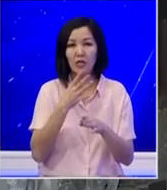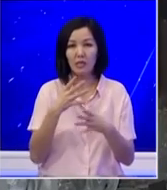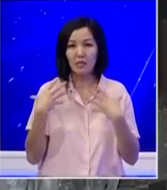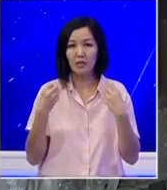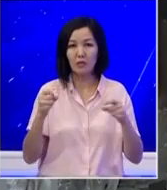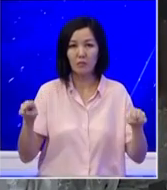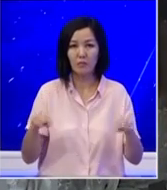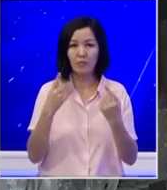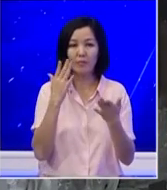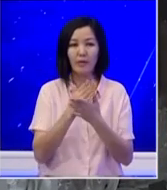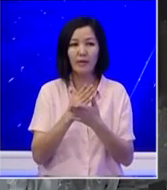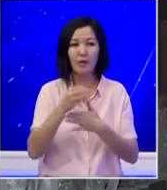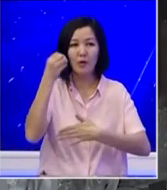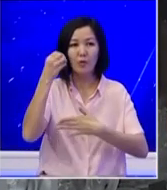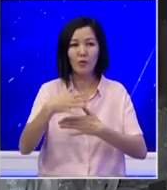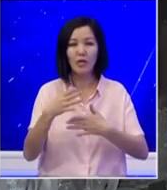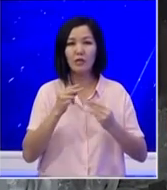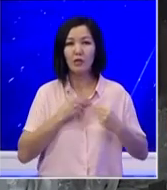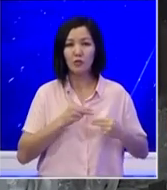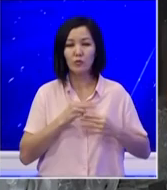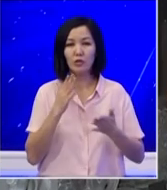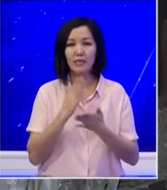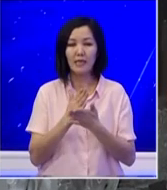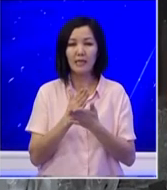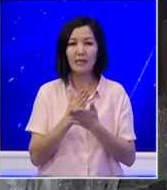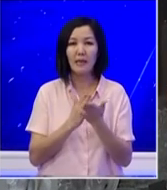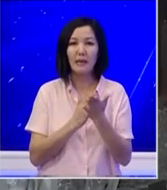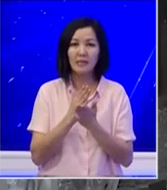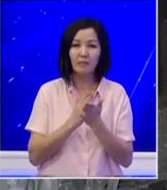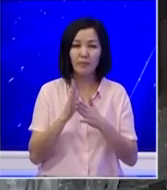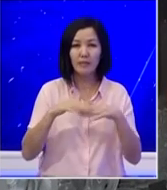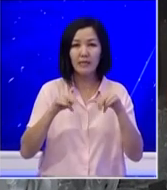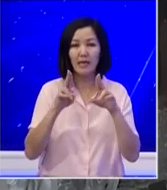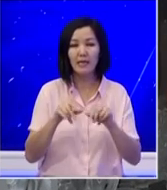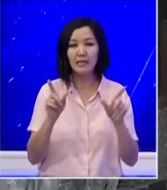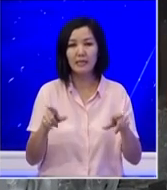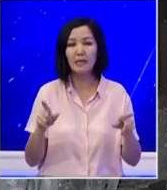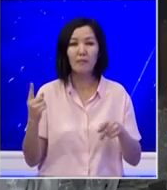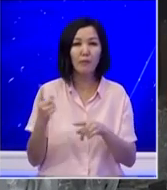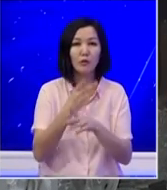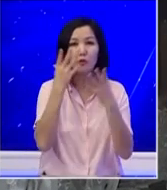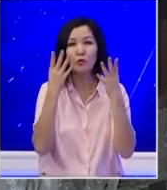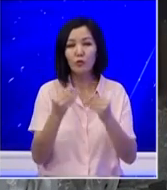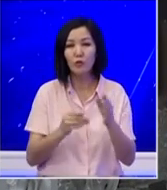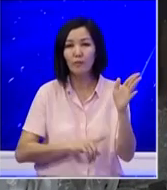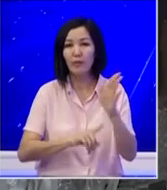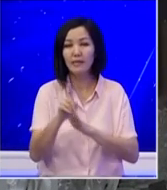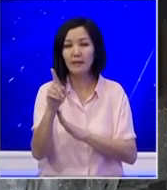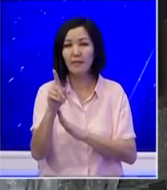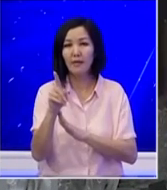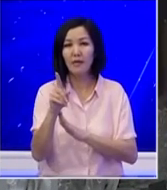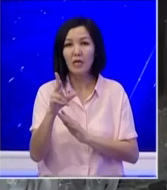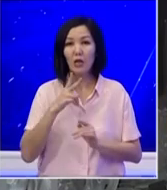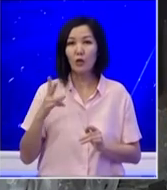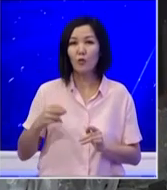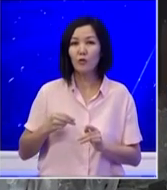Ол орталықта істейтін жаңағы тәрбиешілер, мамандар, сол бәрі бірінші күннен істеп келе жатқандарын бәрі мен қызым бірінші